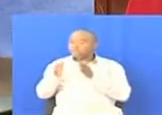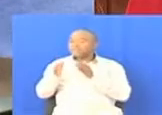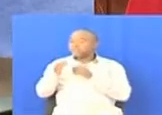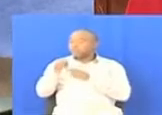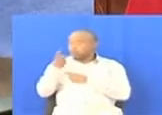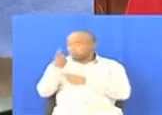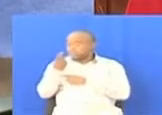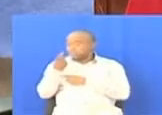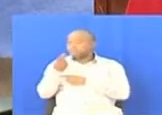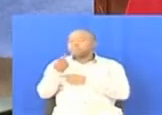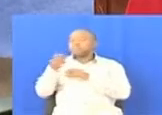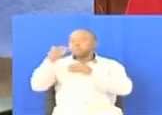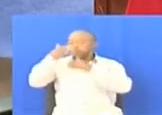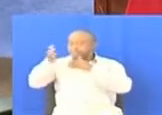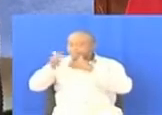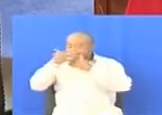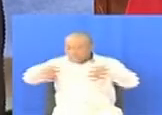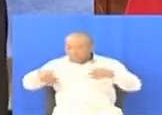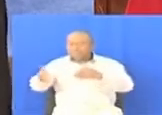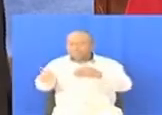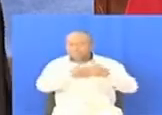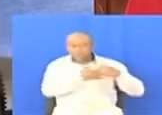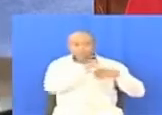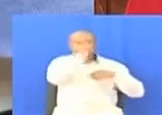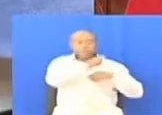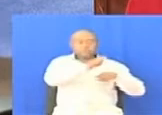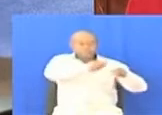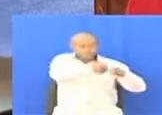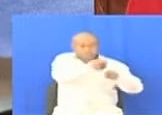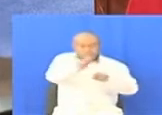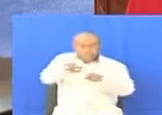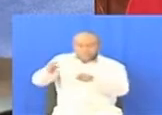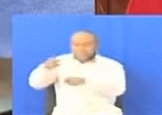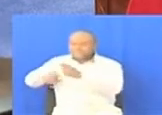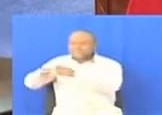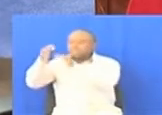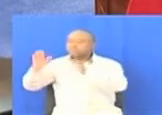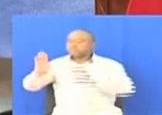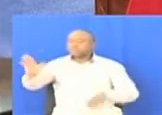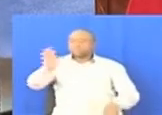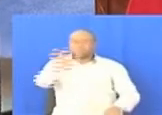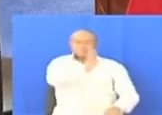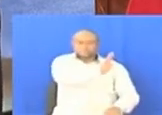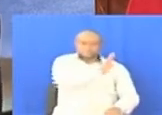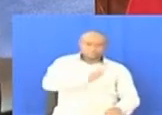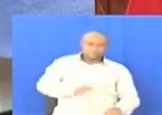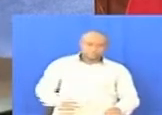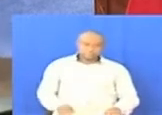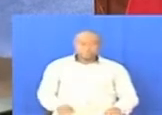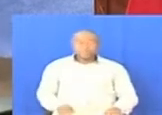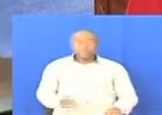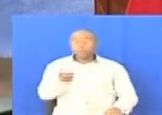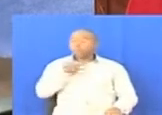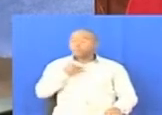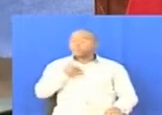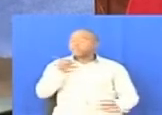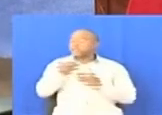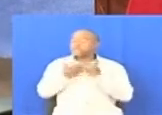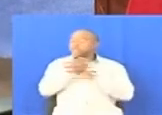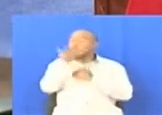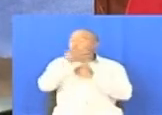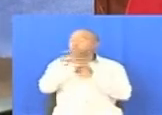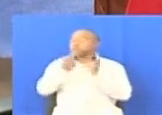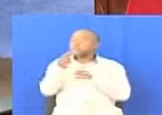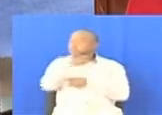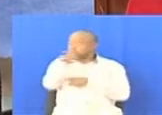ilikuwa ni kufunga mipaka na kuwafungia wananchi wao ndani ya majumba yao, na wakataka dunia nzima iige hiyo hiyo,